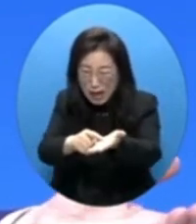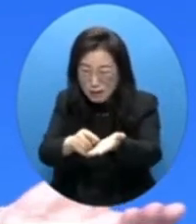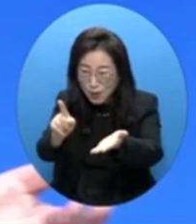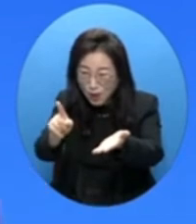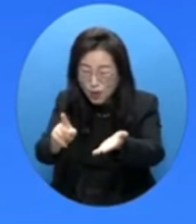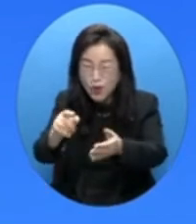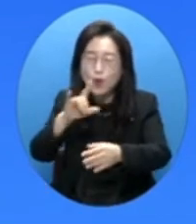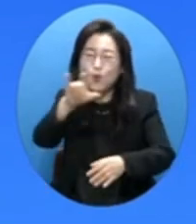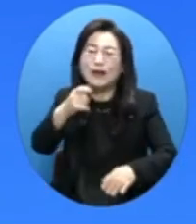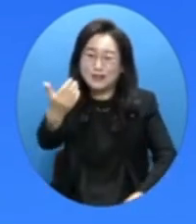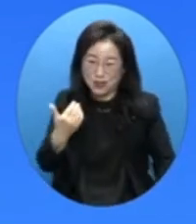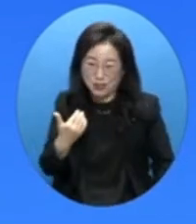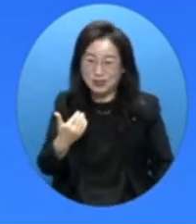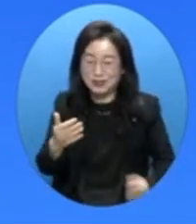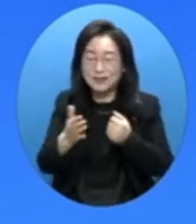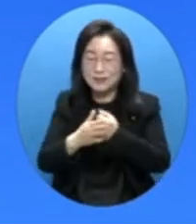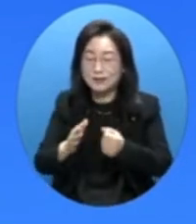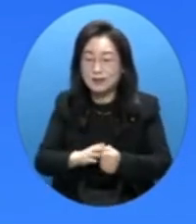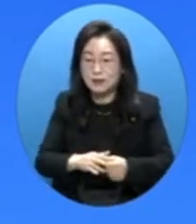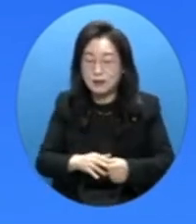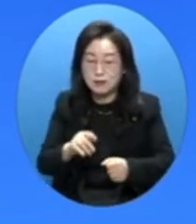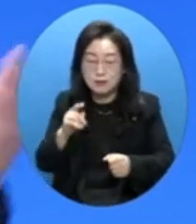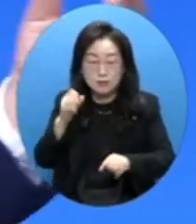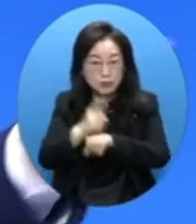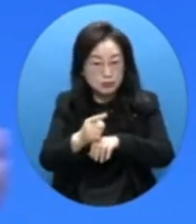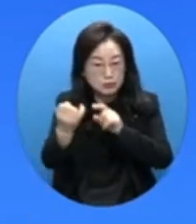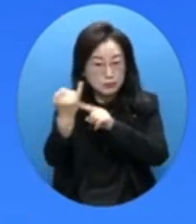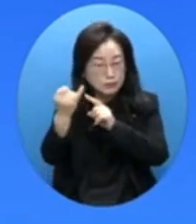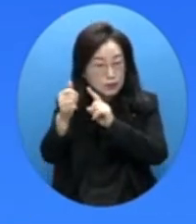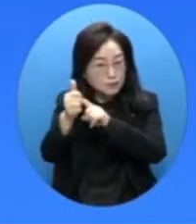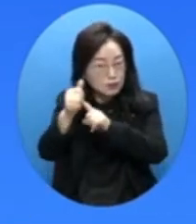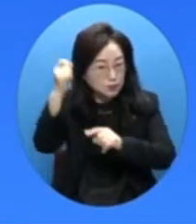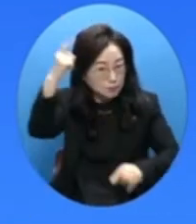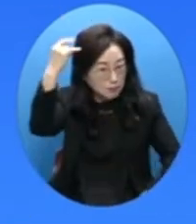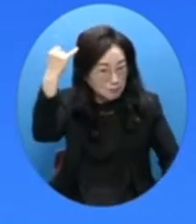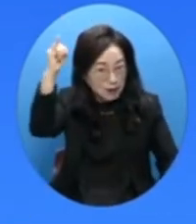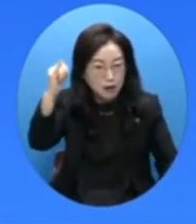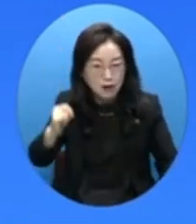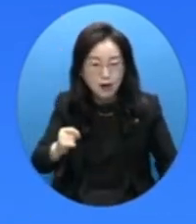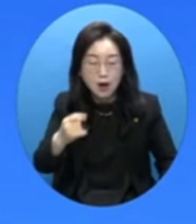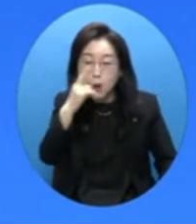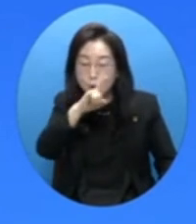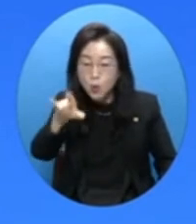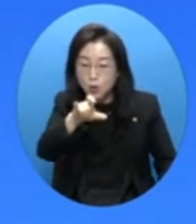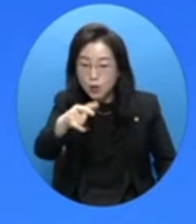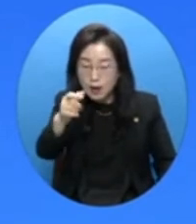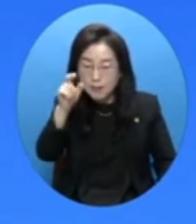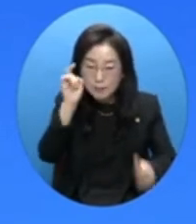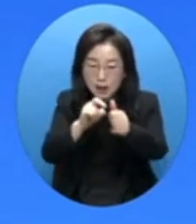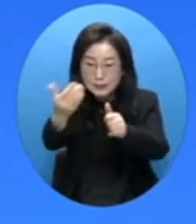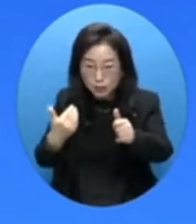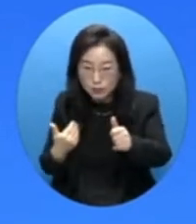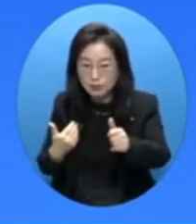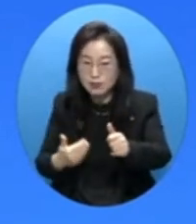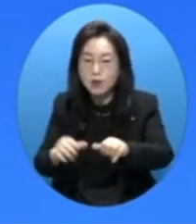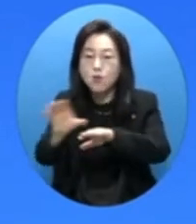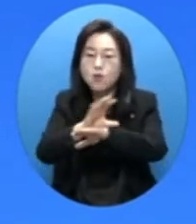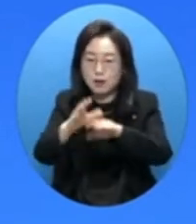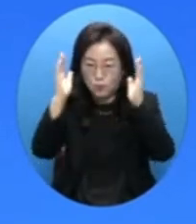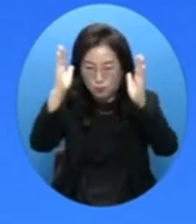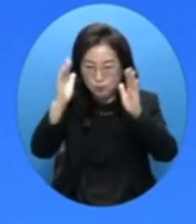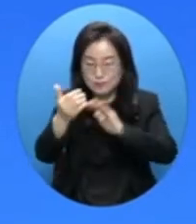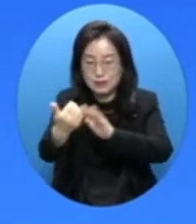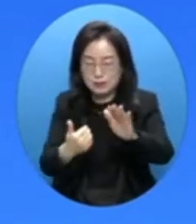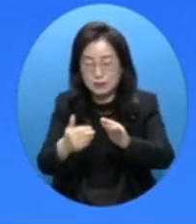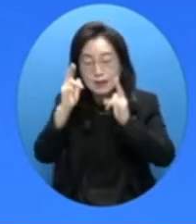코로나 전이니까요 벌써 앞서간 것입니다 코로나 오기 전에 벌써 온라인으로 교육을 시작했어요 그래가지고 사업자등록하고